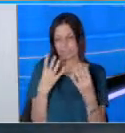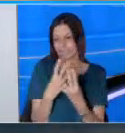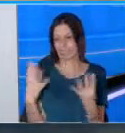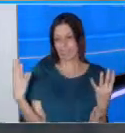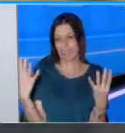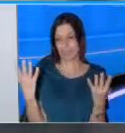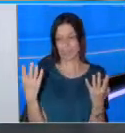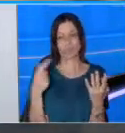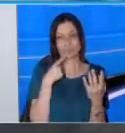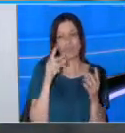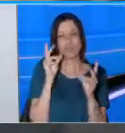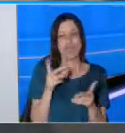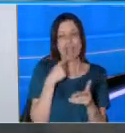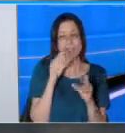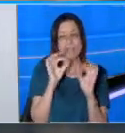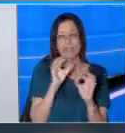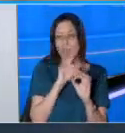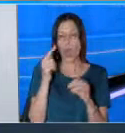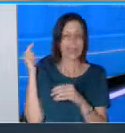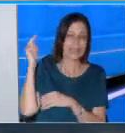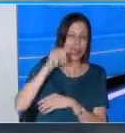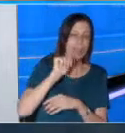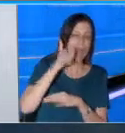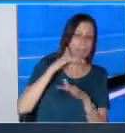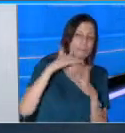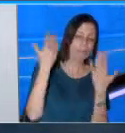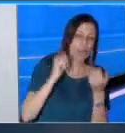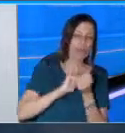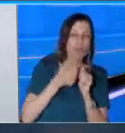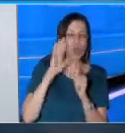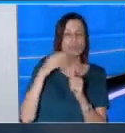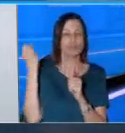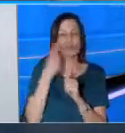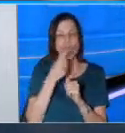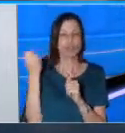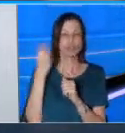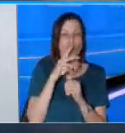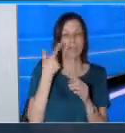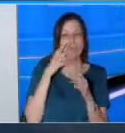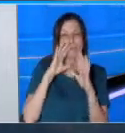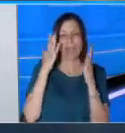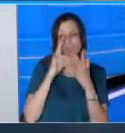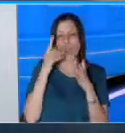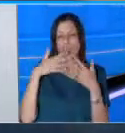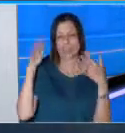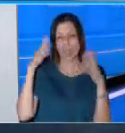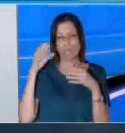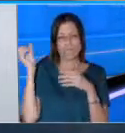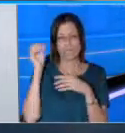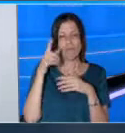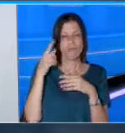שנקרא, שבאמת לא יראו עליהם מחר בבוקר או בעוד שבוע, בעוד שבועיים, ושבלון לא יעוף? והאם מדינת ישראל,